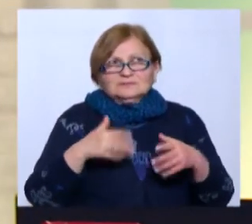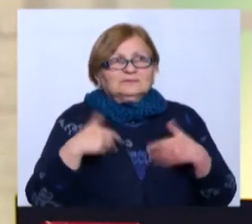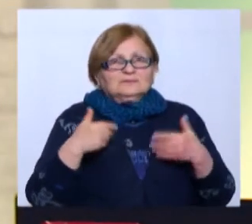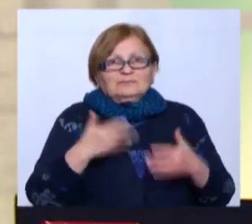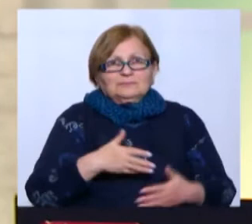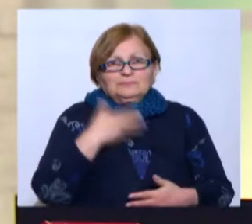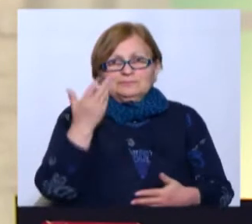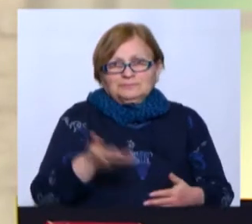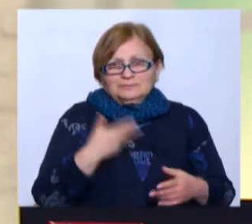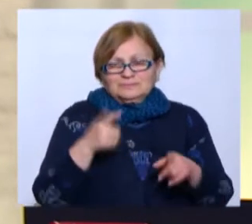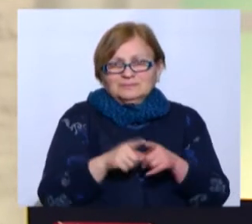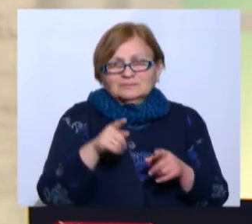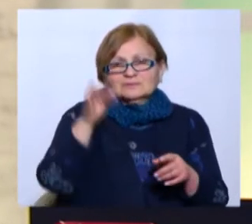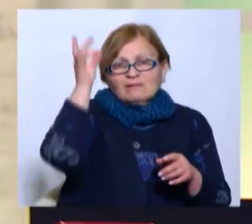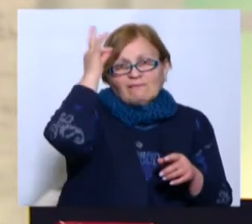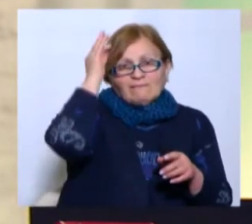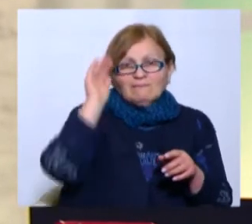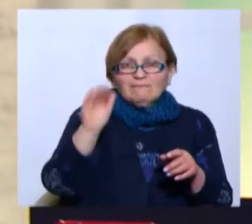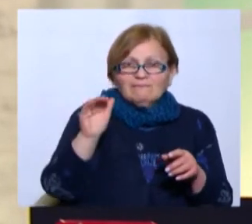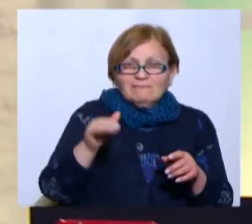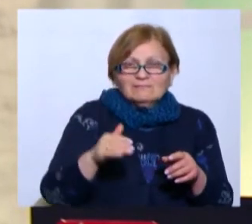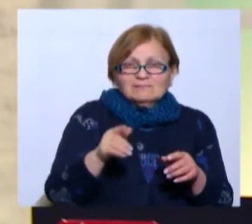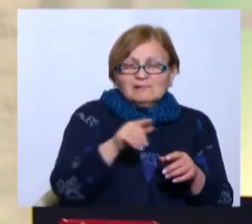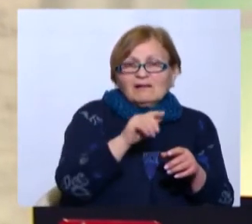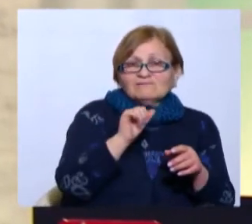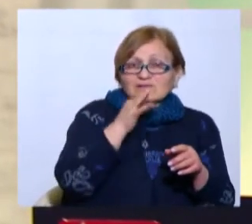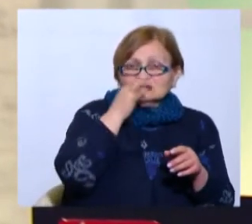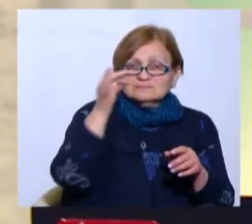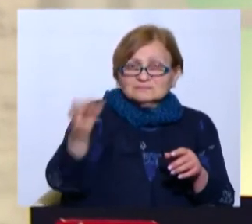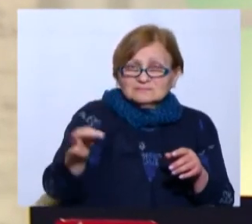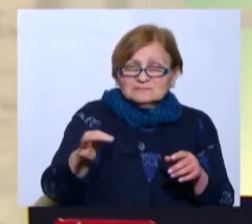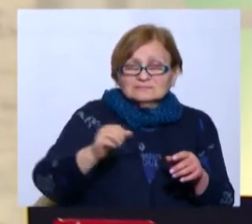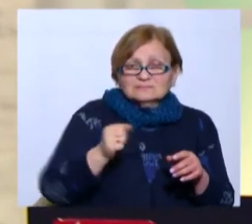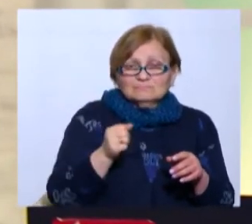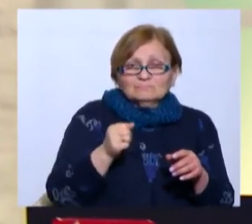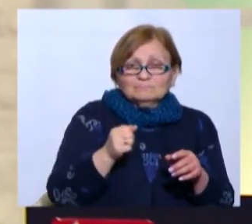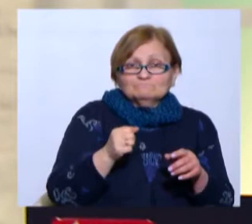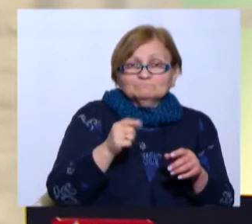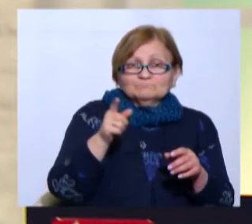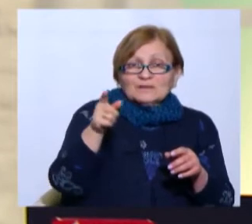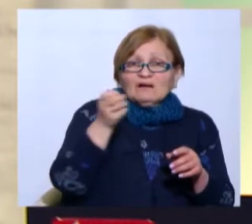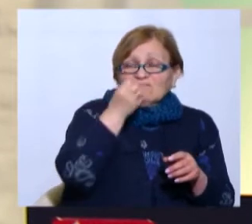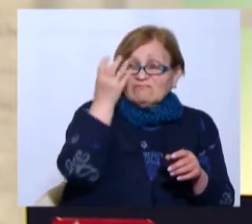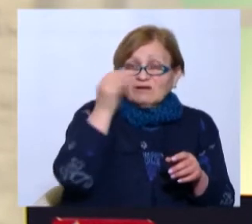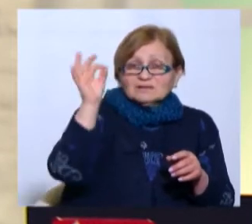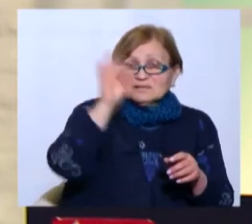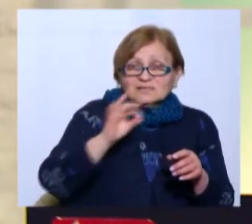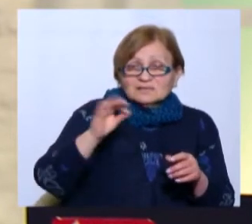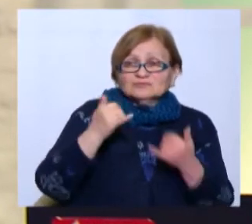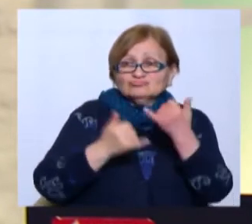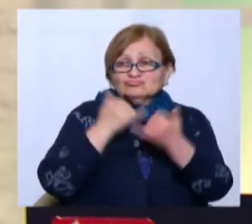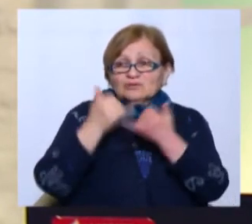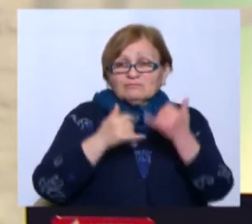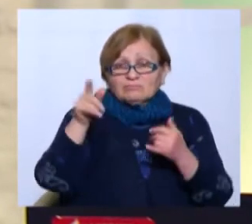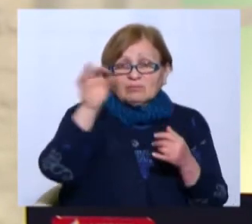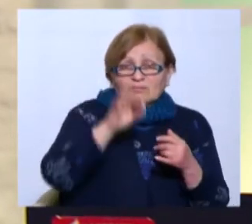მოსულიერდება და შემდეგ შეახსენებს ავთანდილი მას, რომ თუკი ვარძებ საუბრობთ ან იმ ნესტანის დანატოვარ